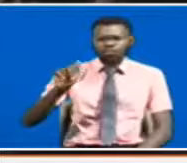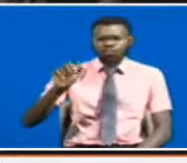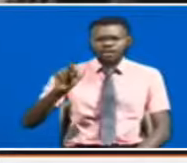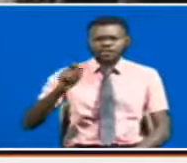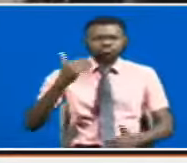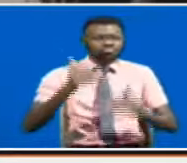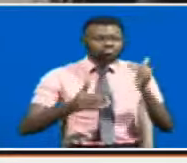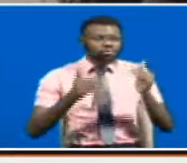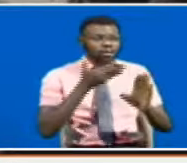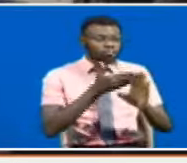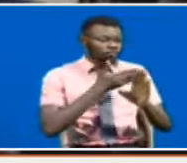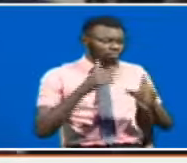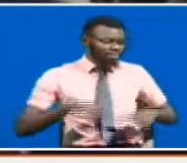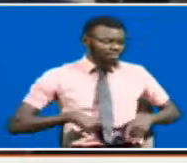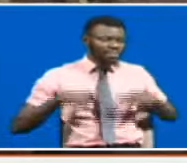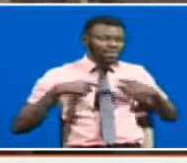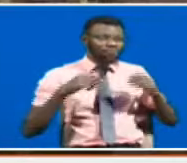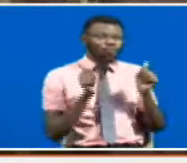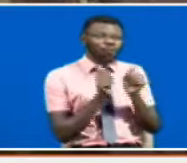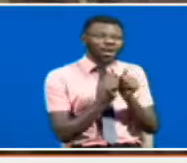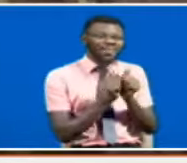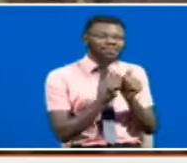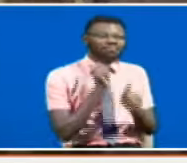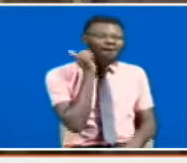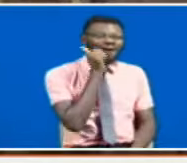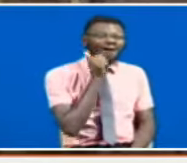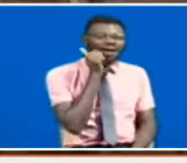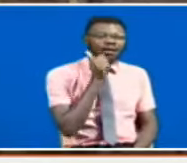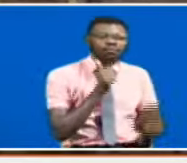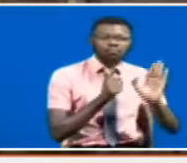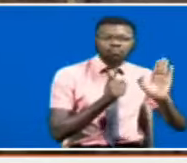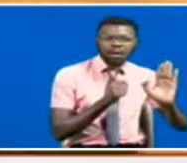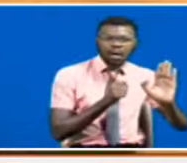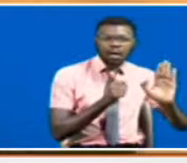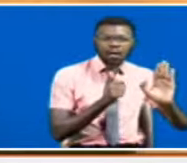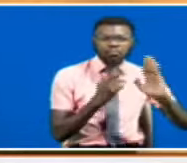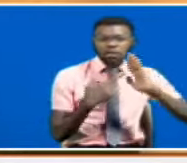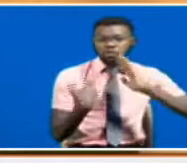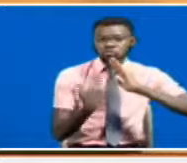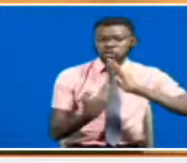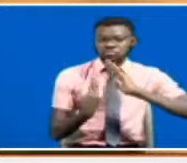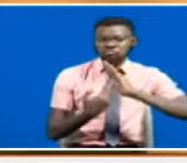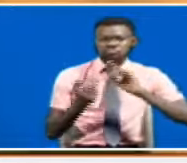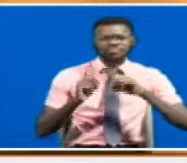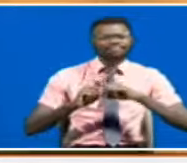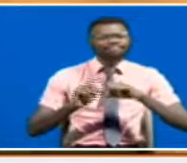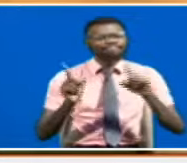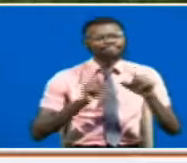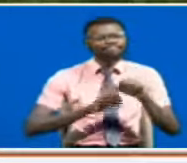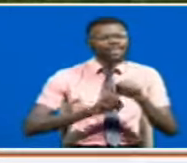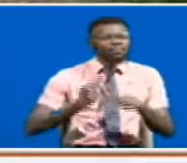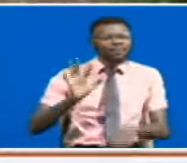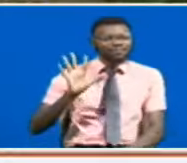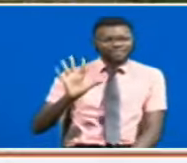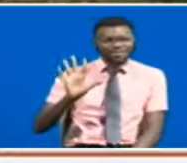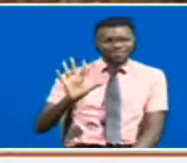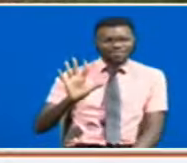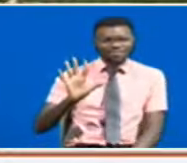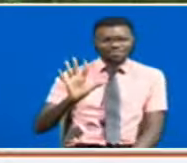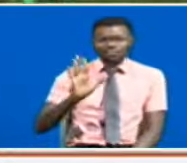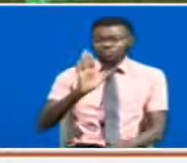shangazi yake mtaa wa Roysambu alipotaka kumuona rafiki yake Jumamosi, ila mida ya saa 11 hivi